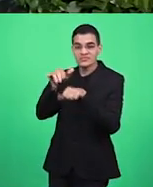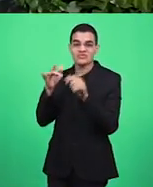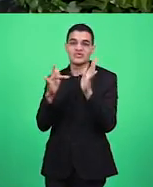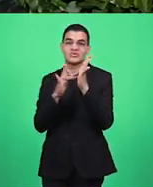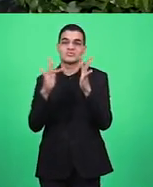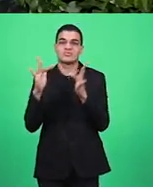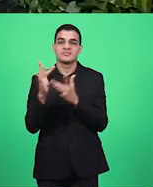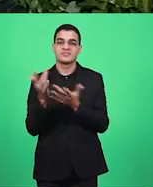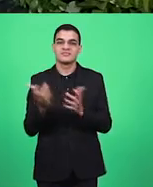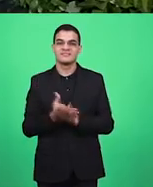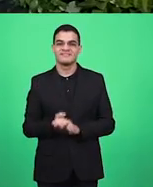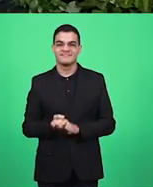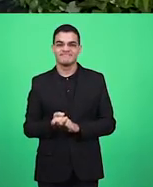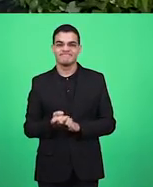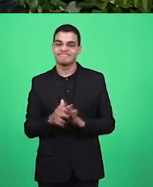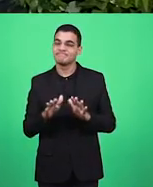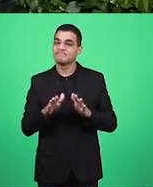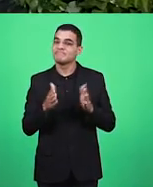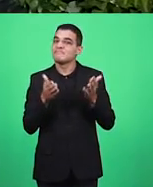с Иисусом.